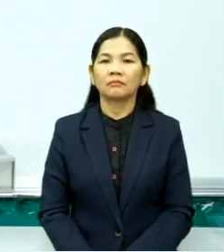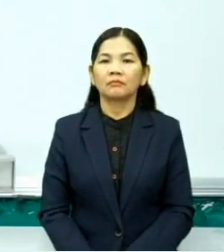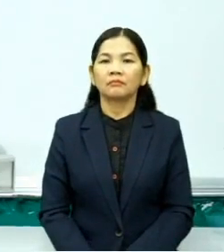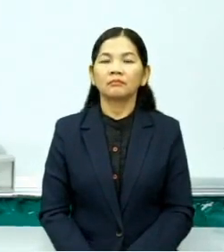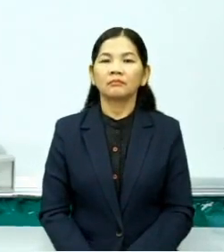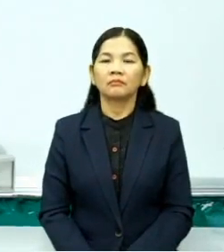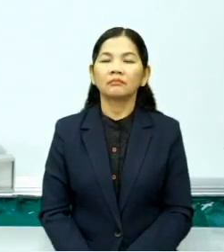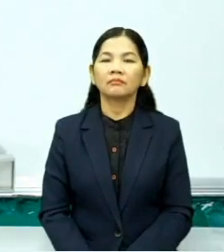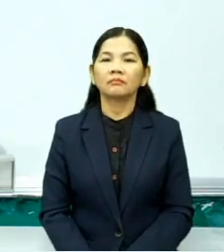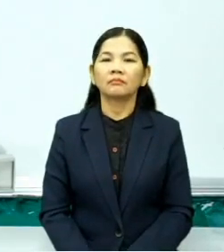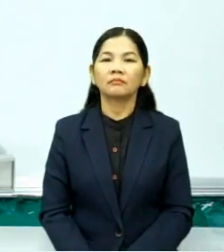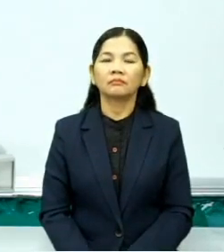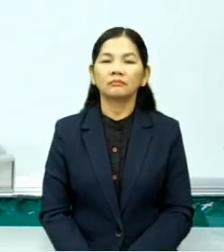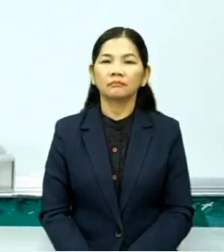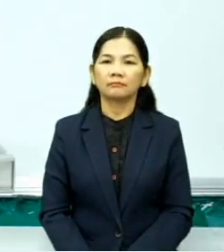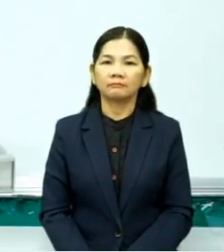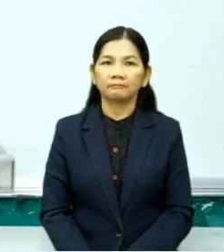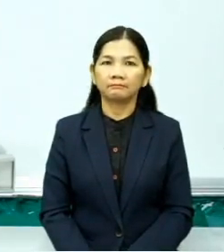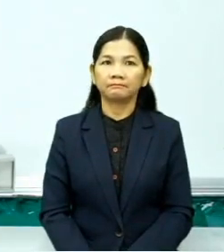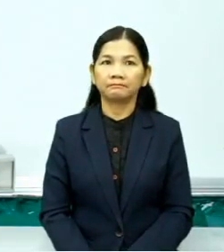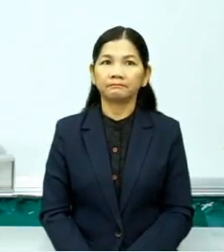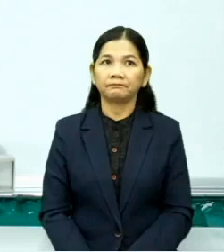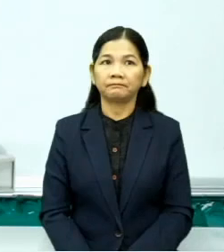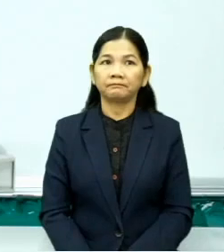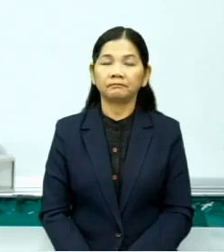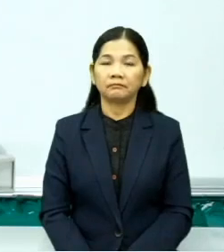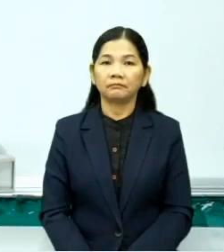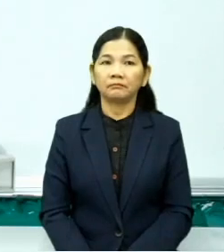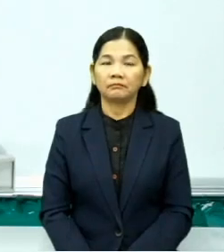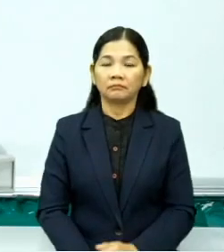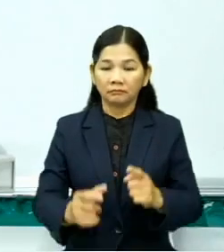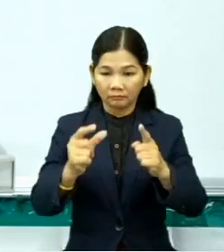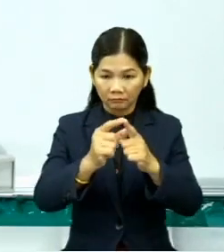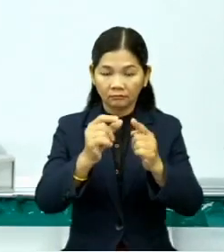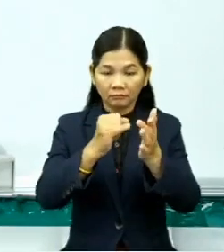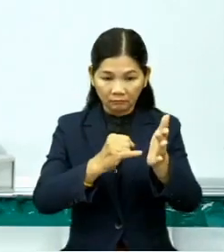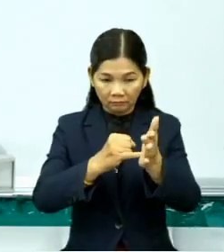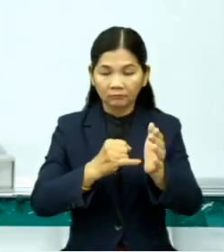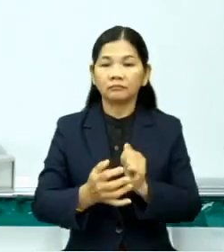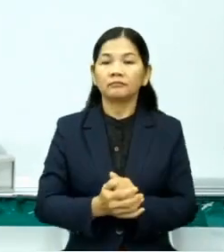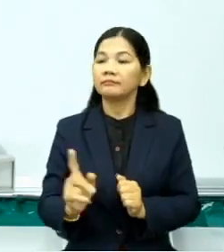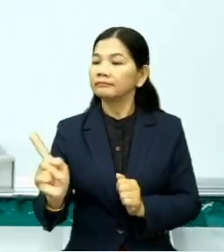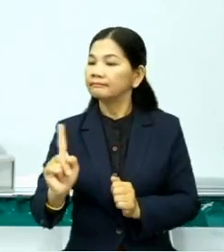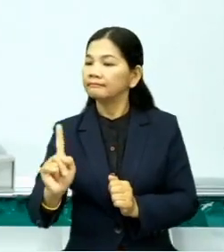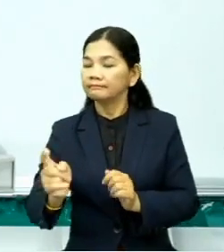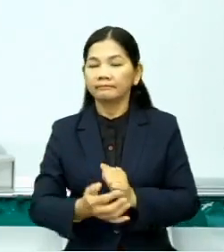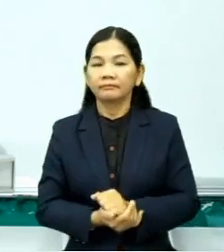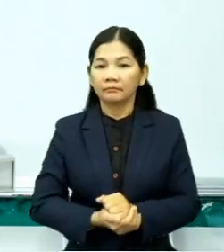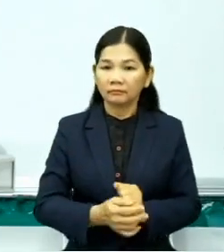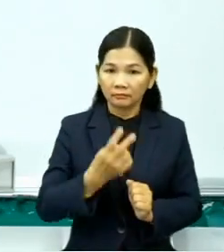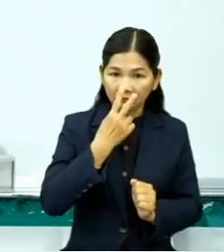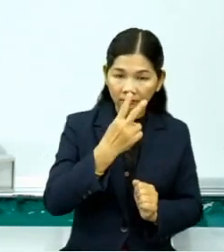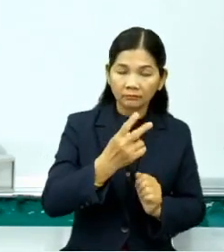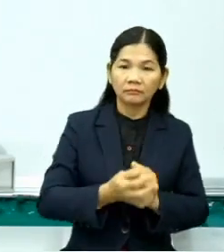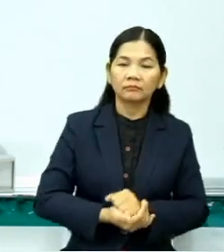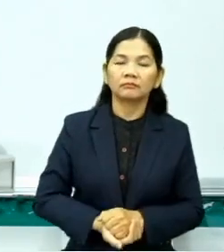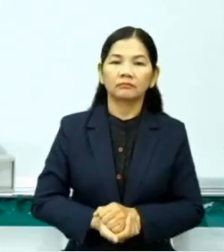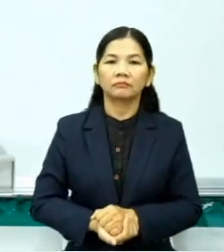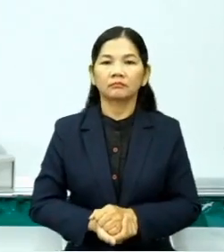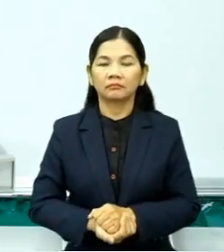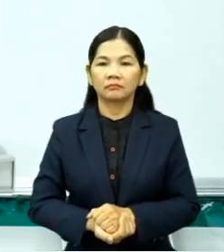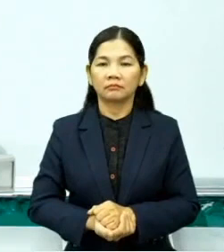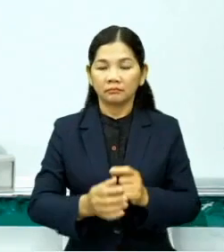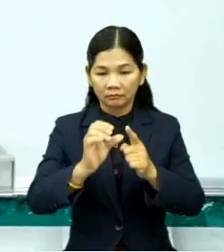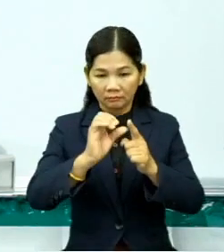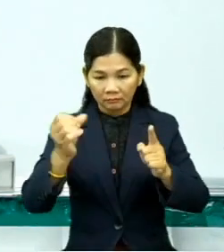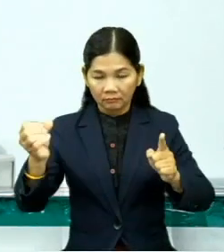ញ្ចឹងតើយើងចាពាក្យងាយនៅកន្លែងណាទៅកូនចាឥឡូវយើងមើលនេះកន្លែងនេះណាកូនណាចានៅ